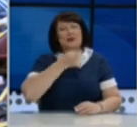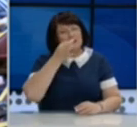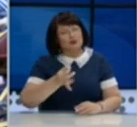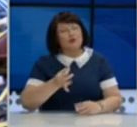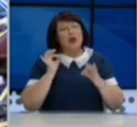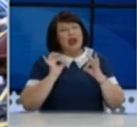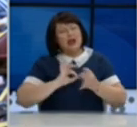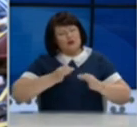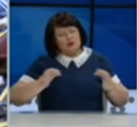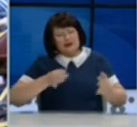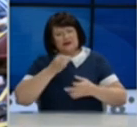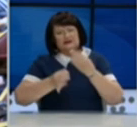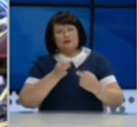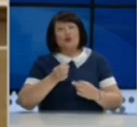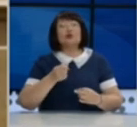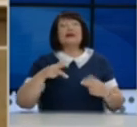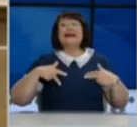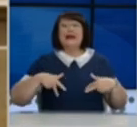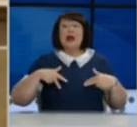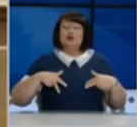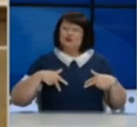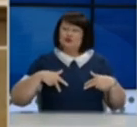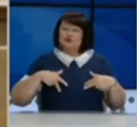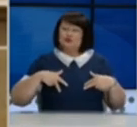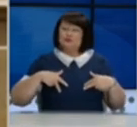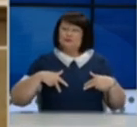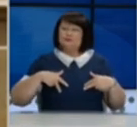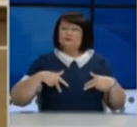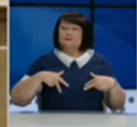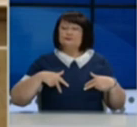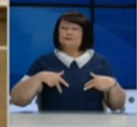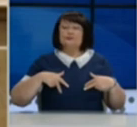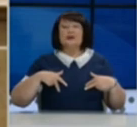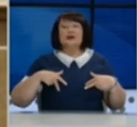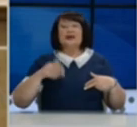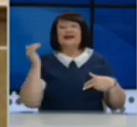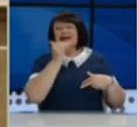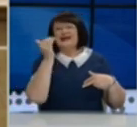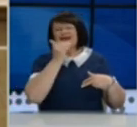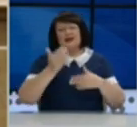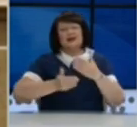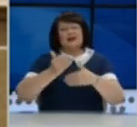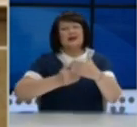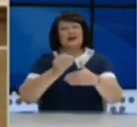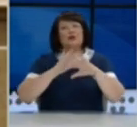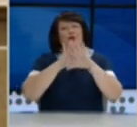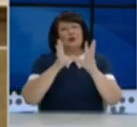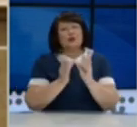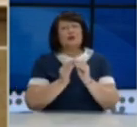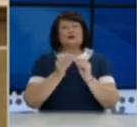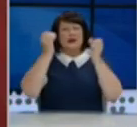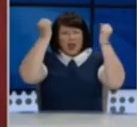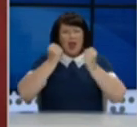πιο αναλυτικός, ότι το κράτος θα ολοκληρώσει με μεγάλη ταχύτητα όλες τις διαδικασίες